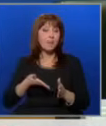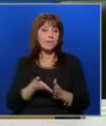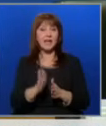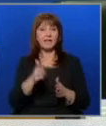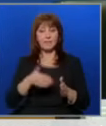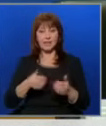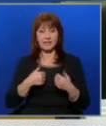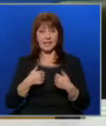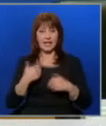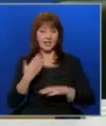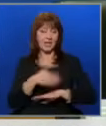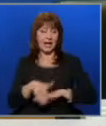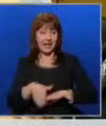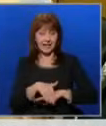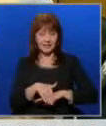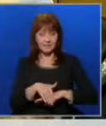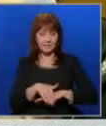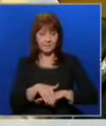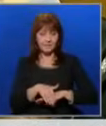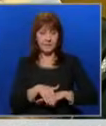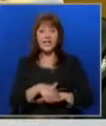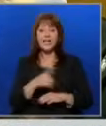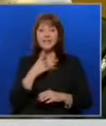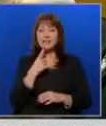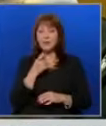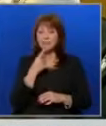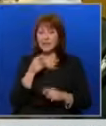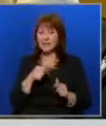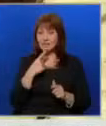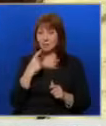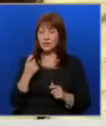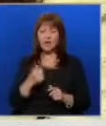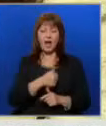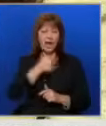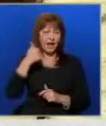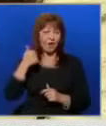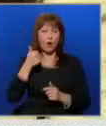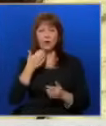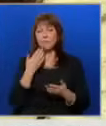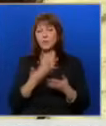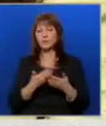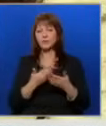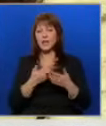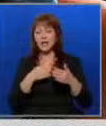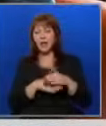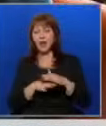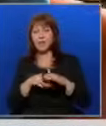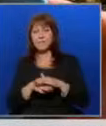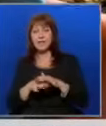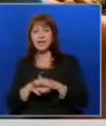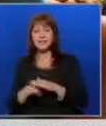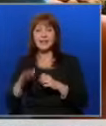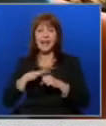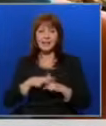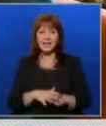нашите контролни пропускателни пунктове. Според Златанов, тази година е рекордна по отношение на мигрантския натиск към България,